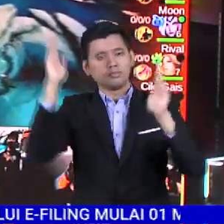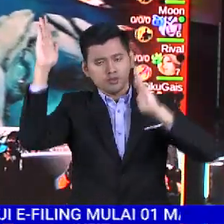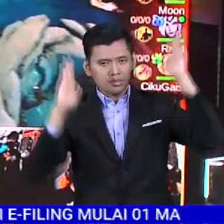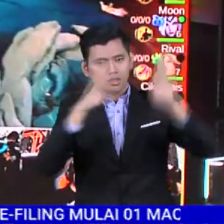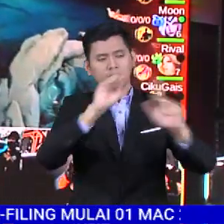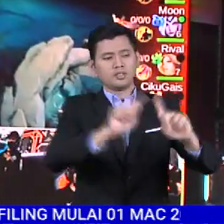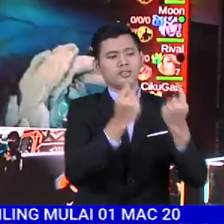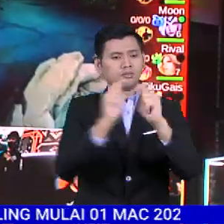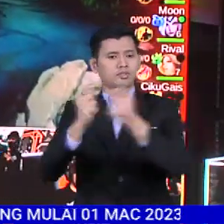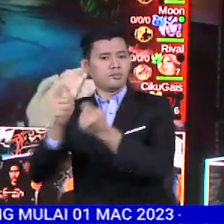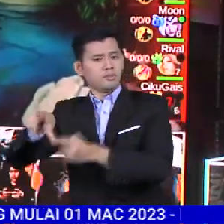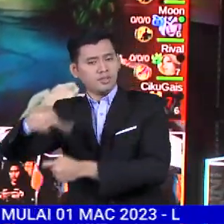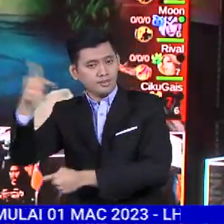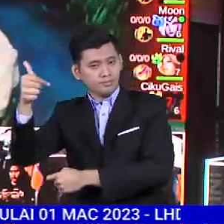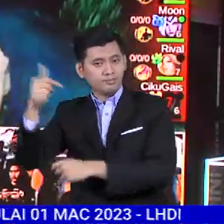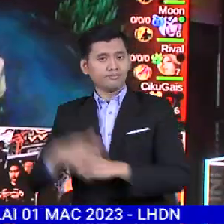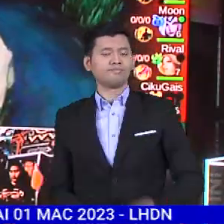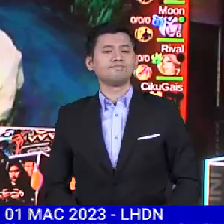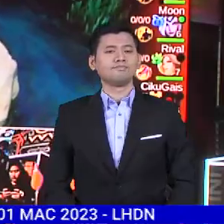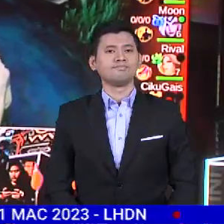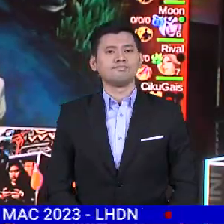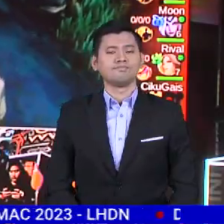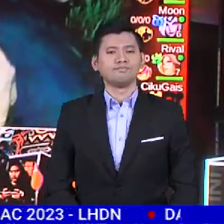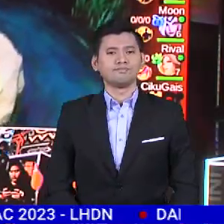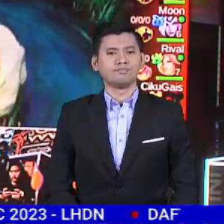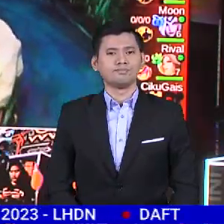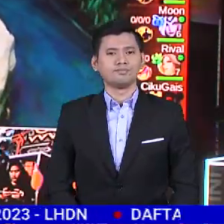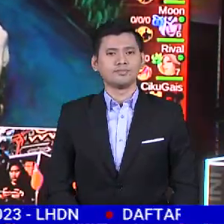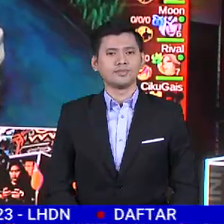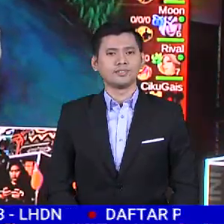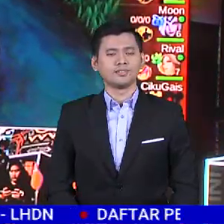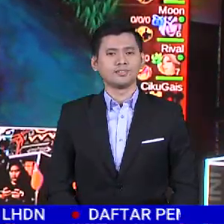pasukan-pasukan lain. Terpaksa dia kembali berkundur. Bagaimana?